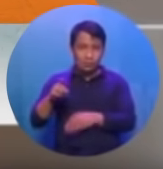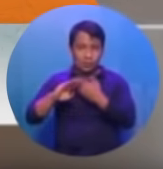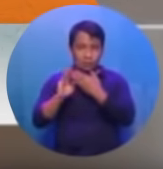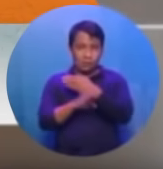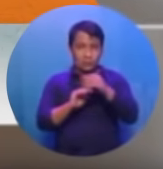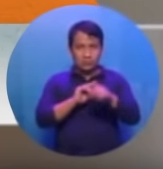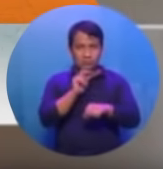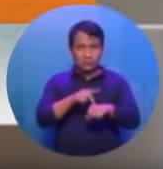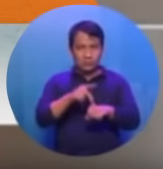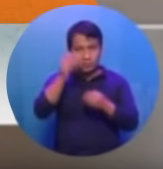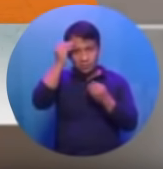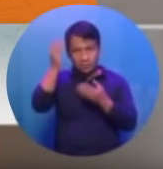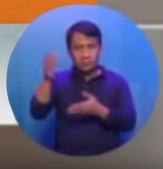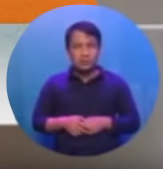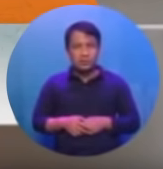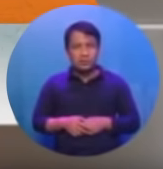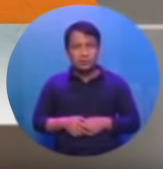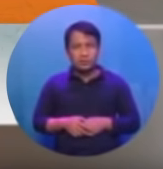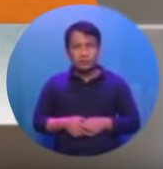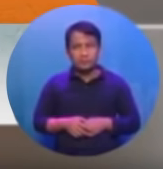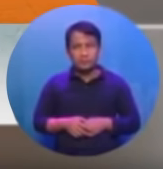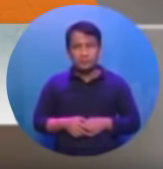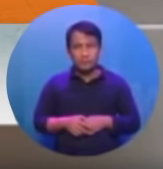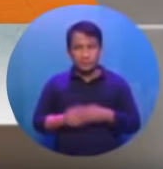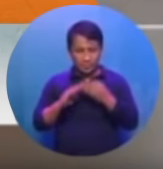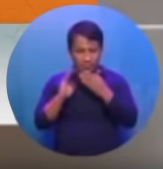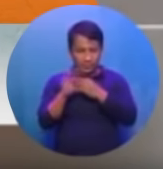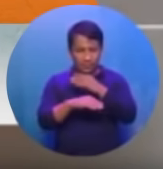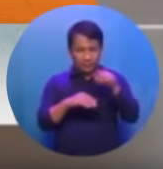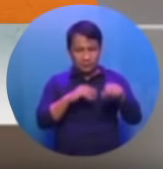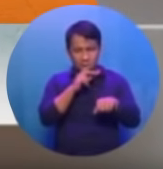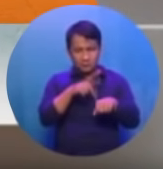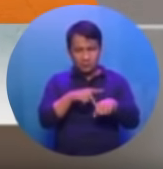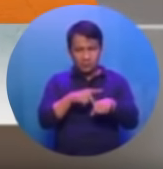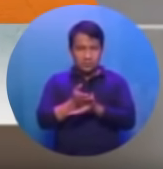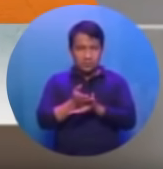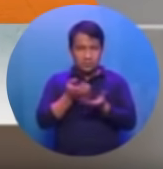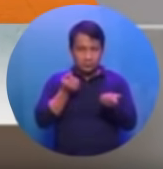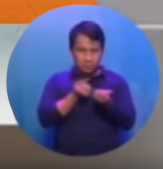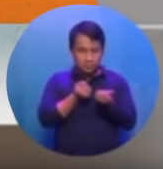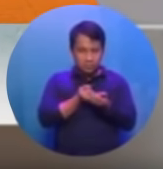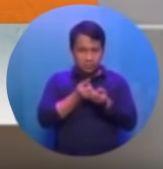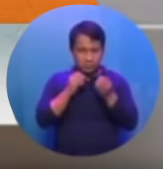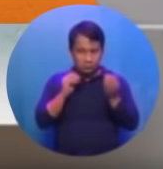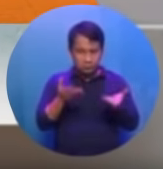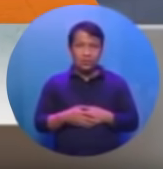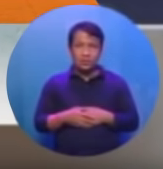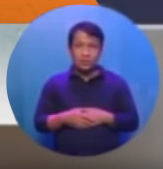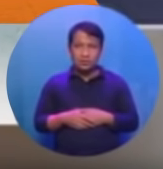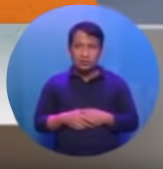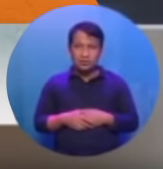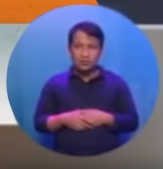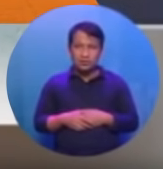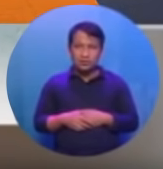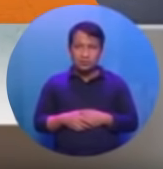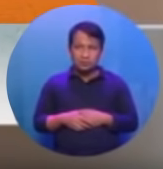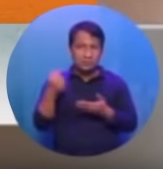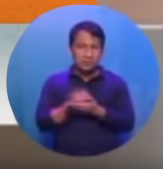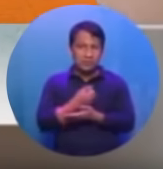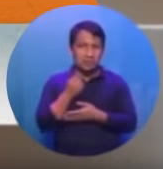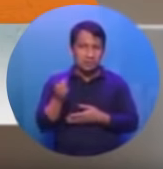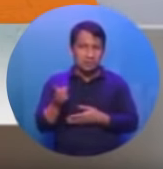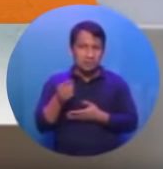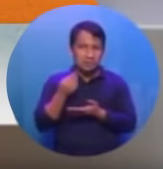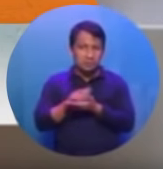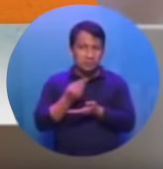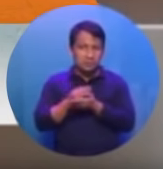lang po. Pakiparating na sa kanya. Kasi po, pag na-deport siya, putol na po yung suporta sa inyo. Wala na kayong suporta. Di ba, Nay? Sayang din